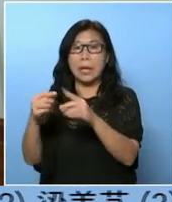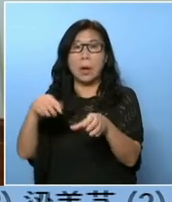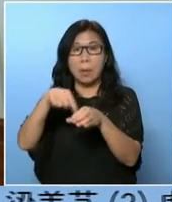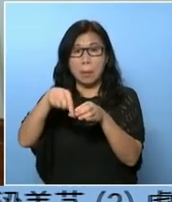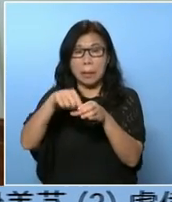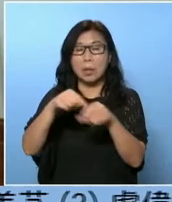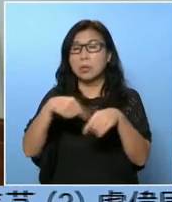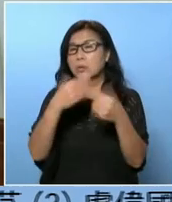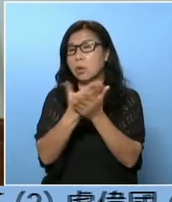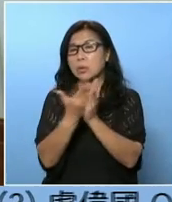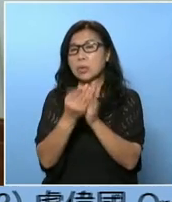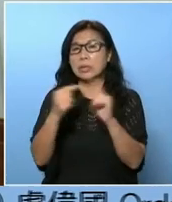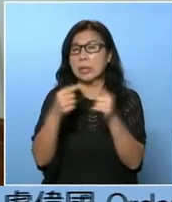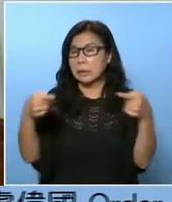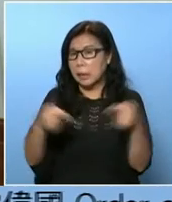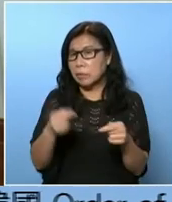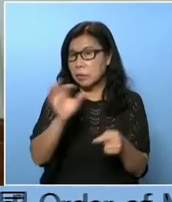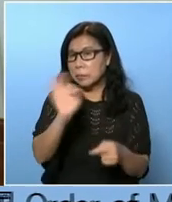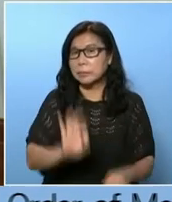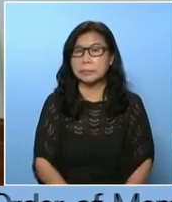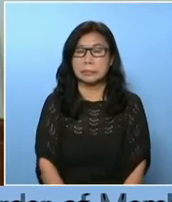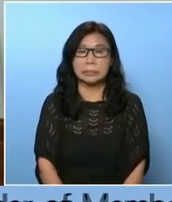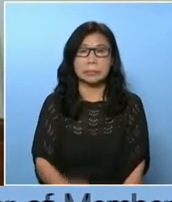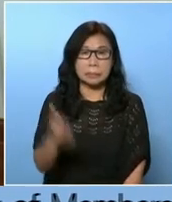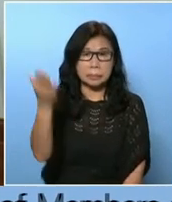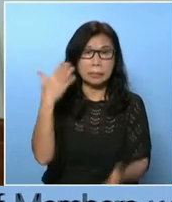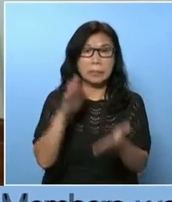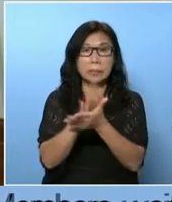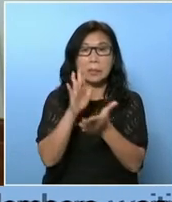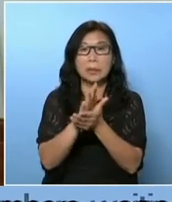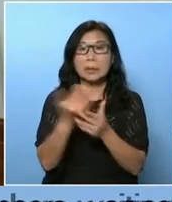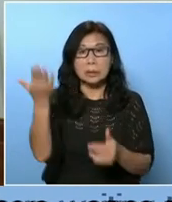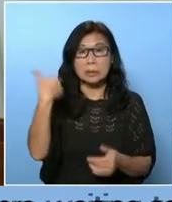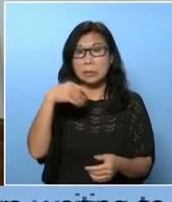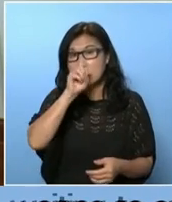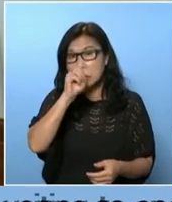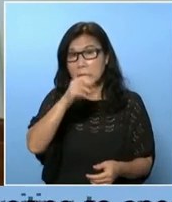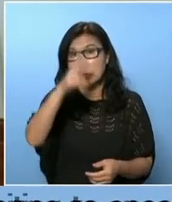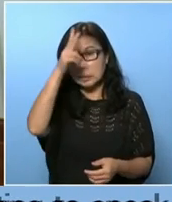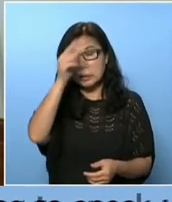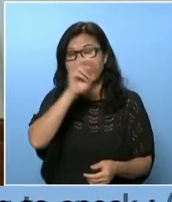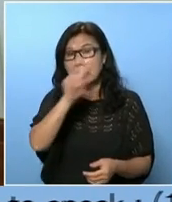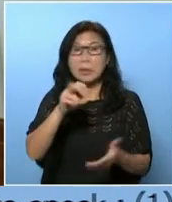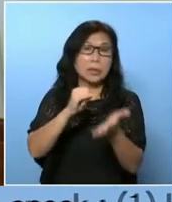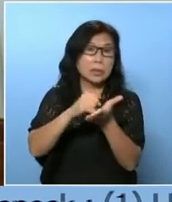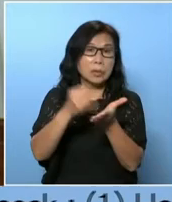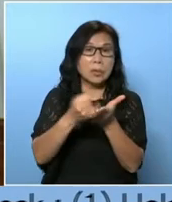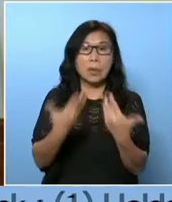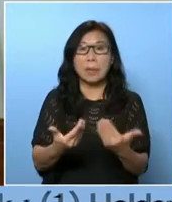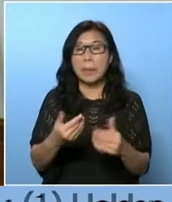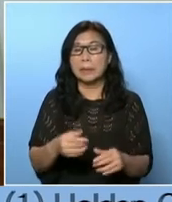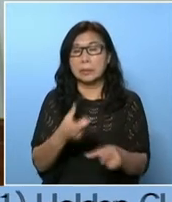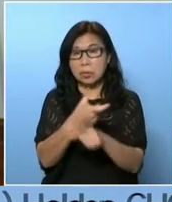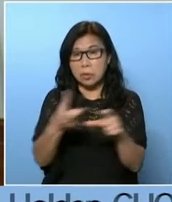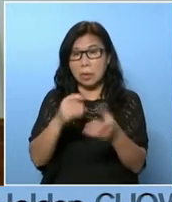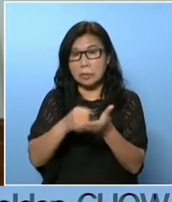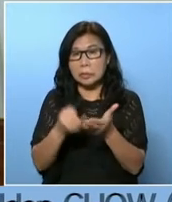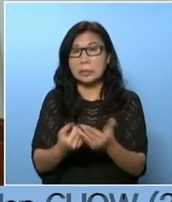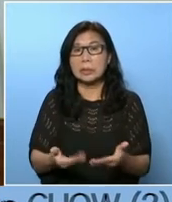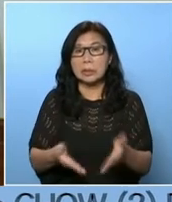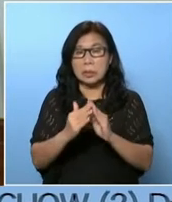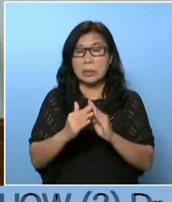貧富的鴻溝。主席，過去我曾多次建議政府檢討稅制，希望政府設